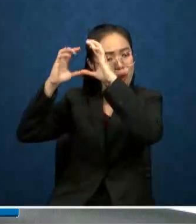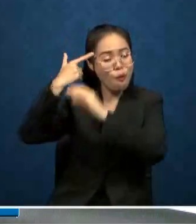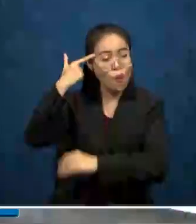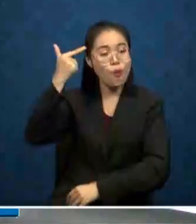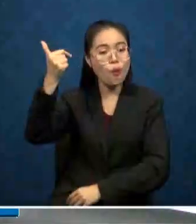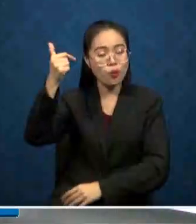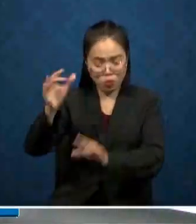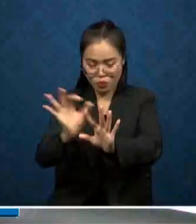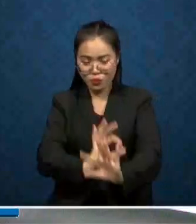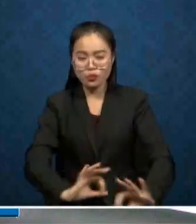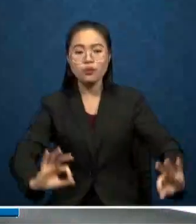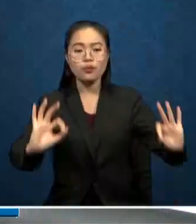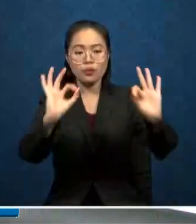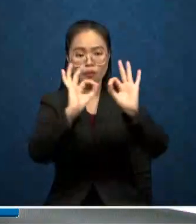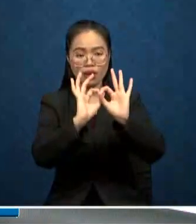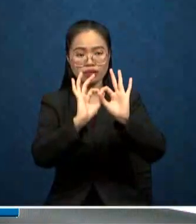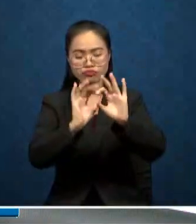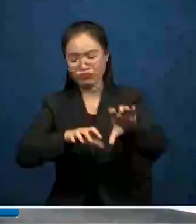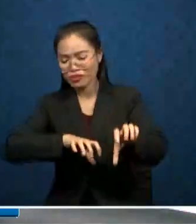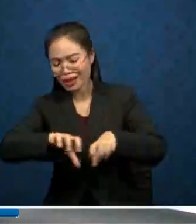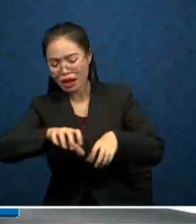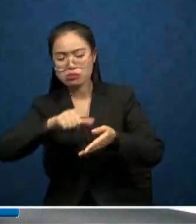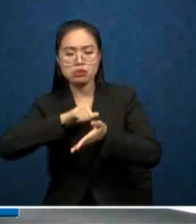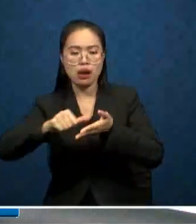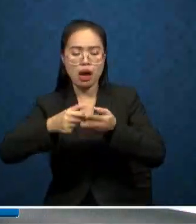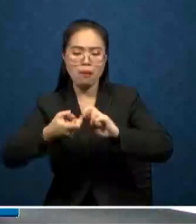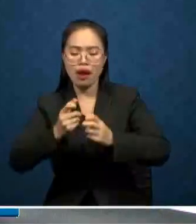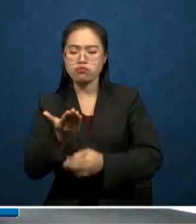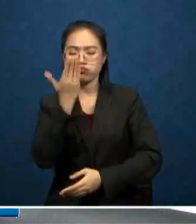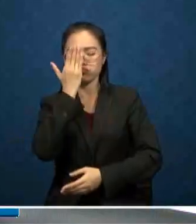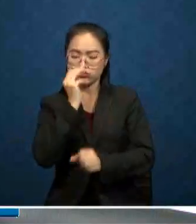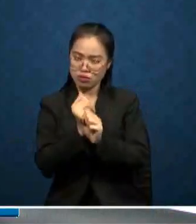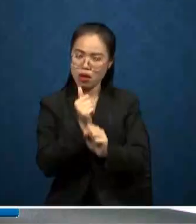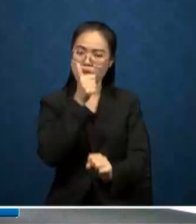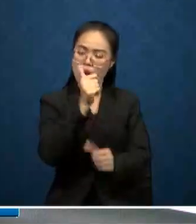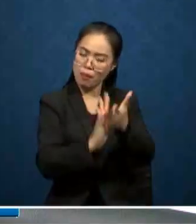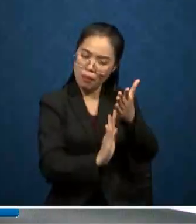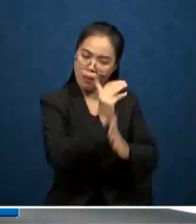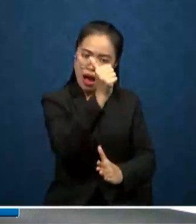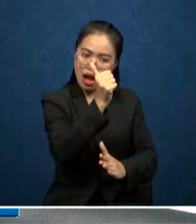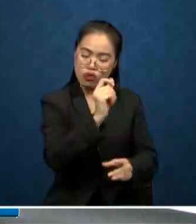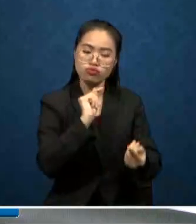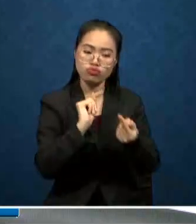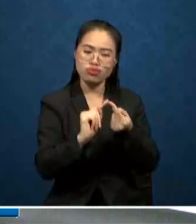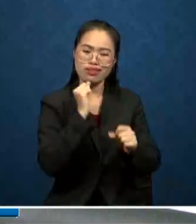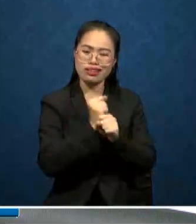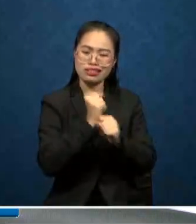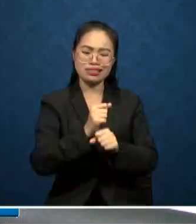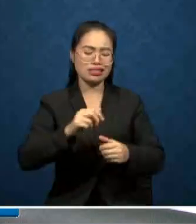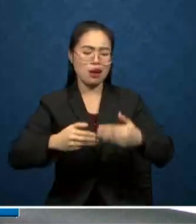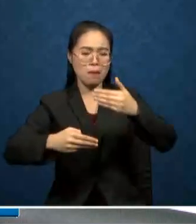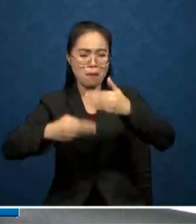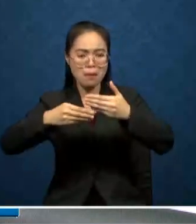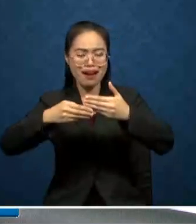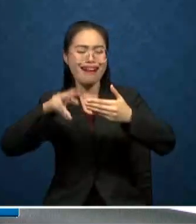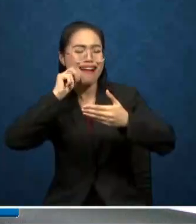ก็จะได้การจัดการปัญหาอย่างรวดเร็วทันต่อเหตุการณ์นะคะโดยเฉพาะการสร้างเขื่อนหรือสิ่งก่อสร้าง